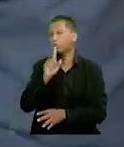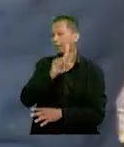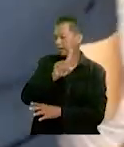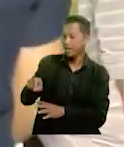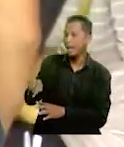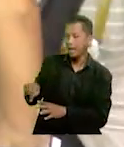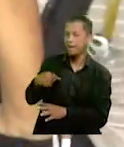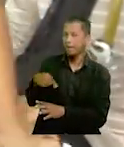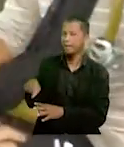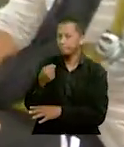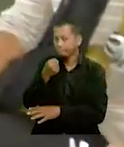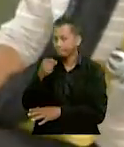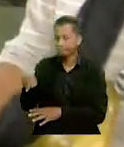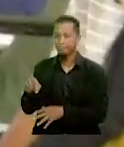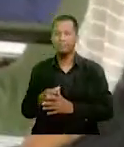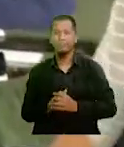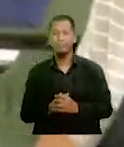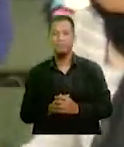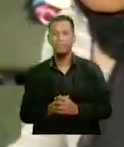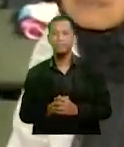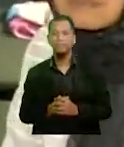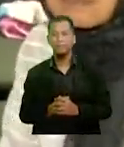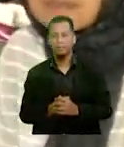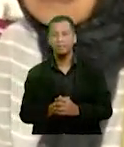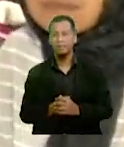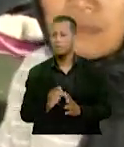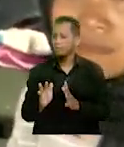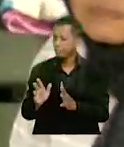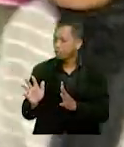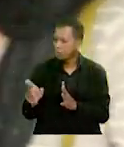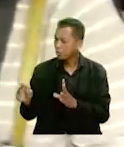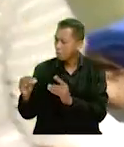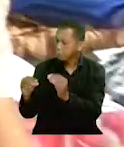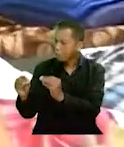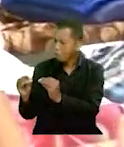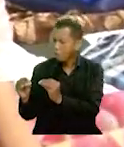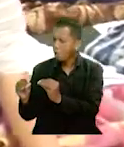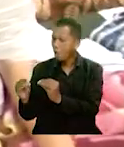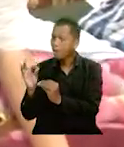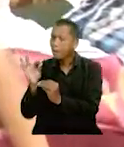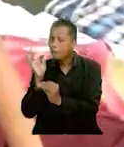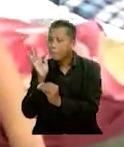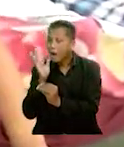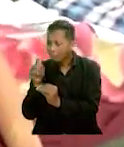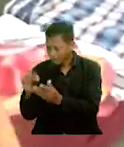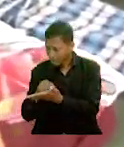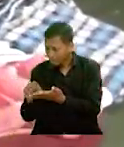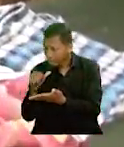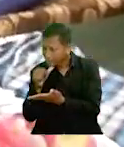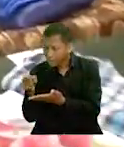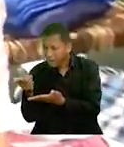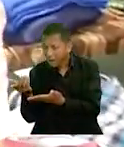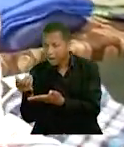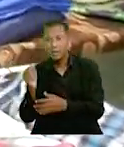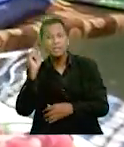sini. Langsung kita berbincang dengan ibu di sini. Maaf ibu, maaf mengganggu, dengan ibu siapa? Ibu Sadia. Ibu